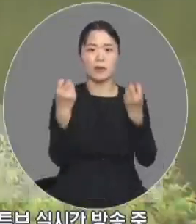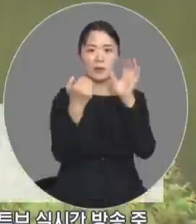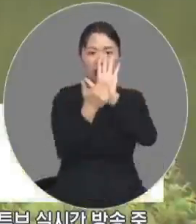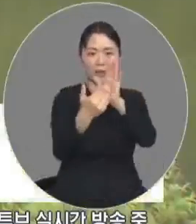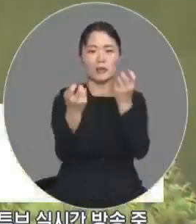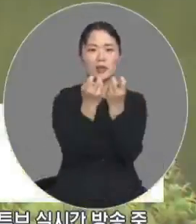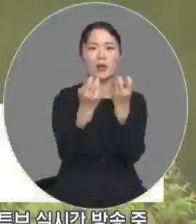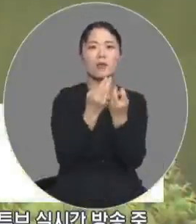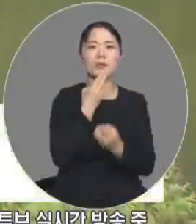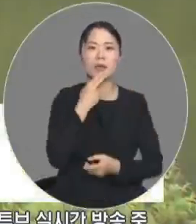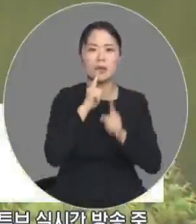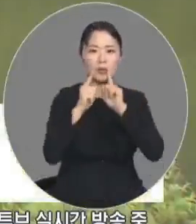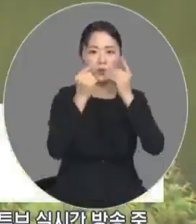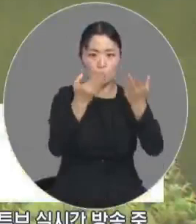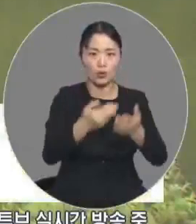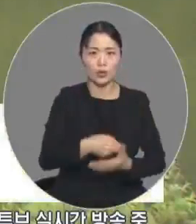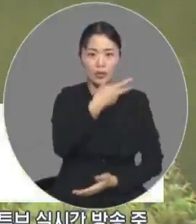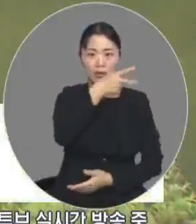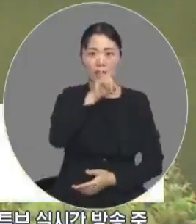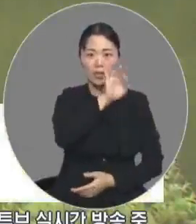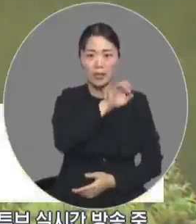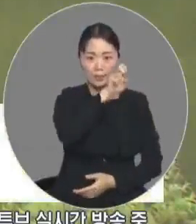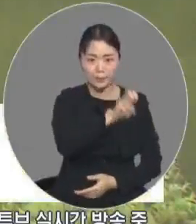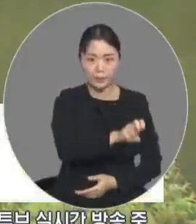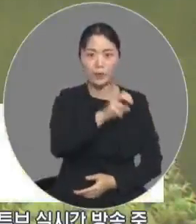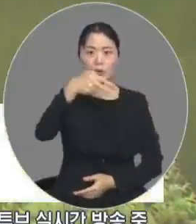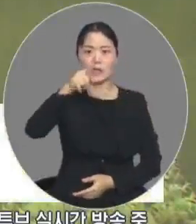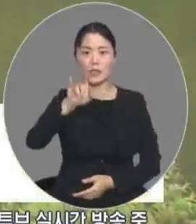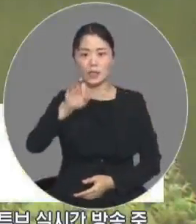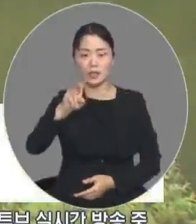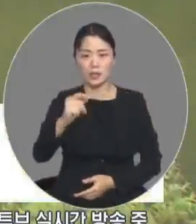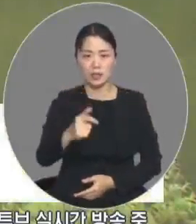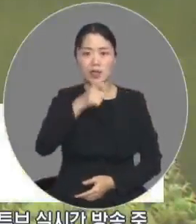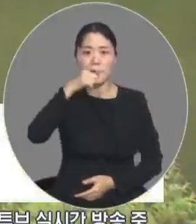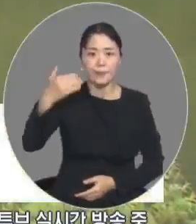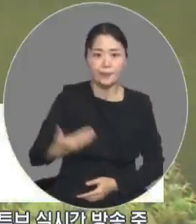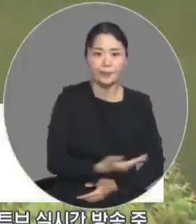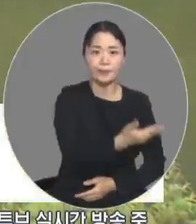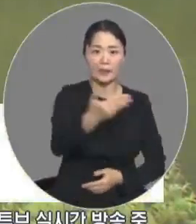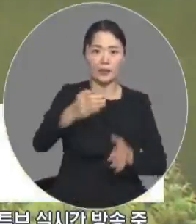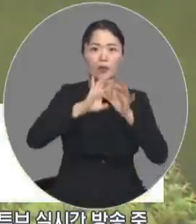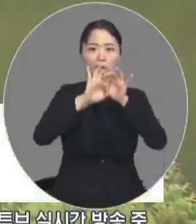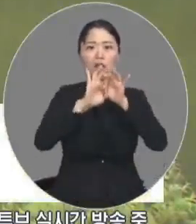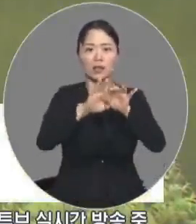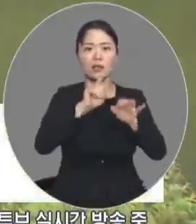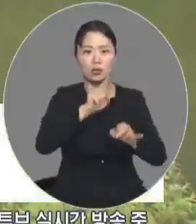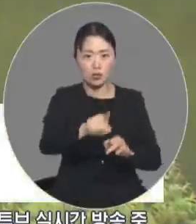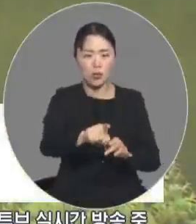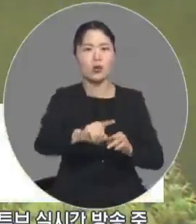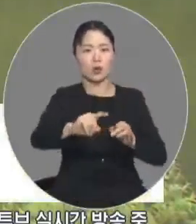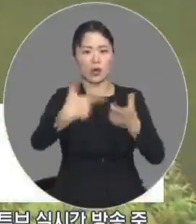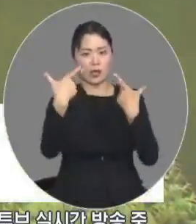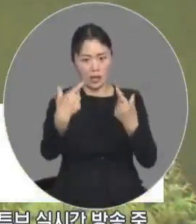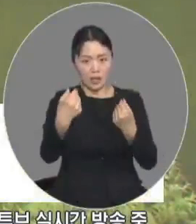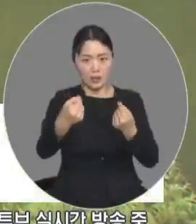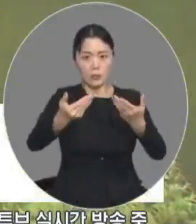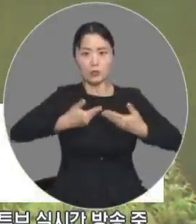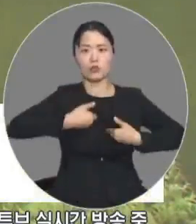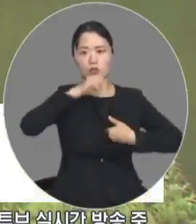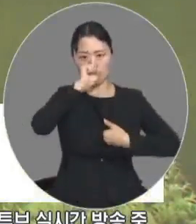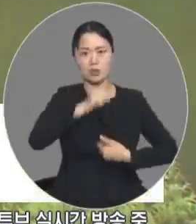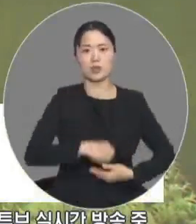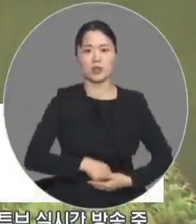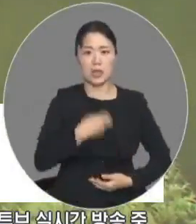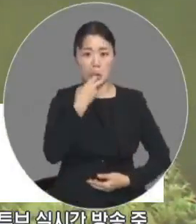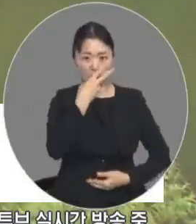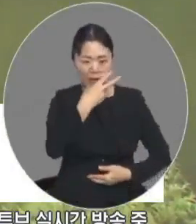대곡댐이나 사연댐처럼 그 정도 수준만 그 지역 주민들한테 해주면은 막 냄새 좀 나도 받아들일 수밖에